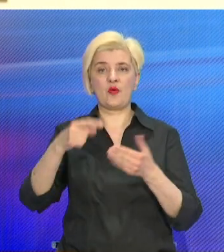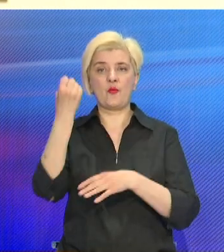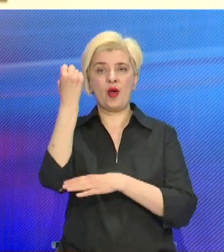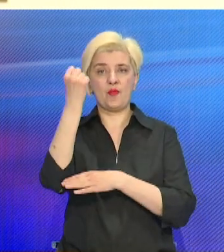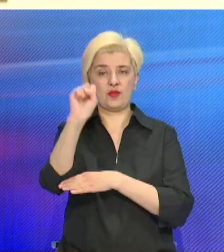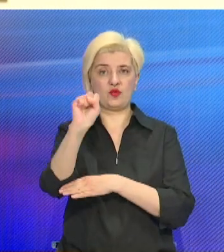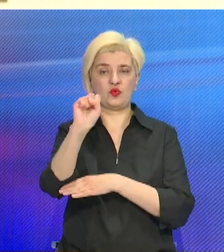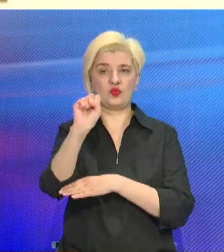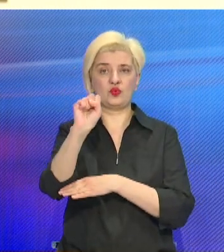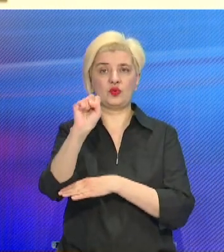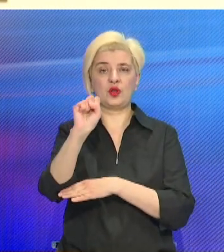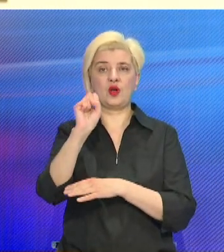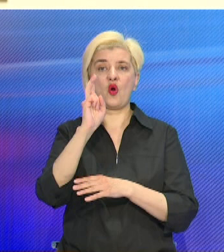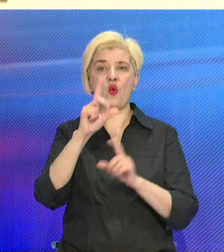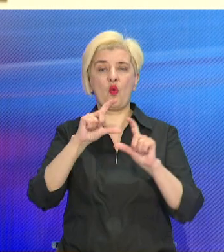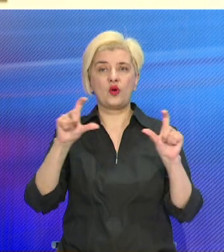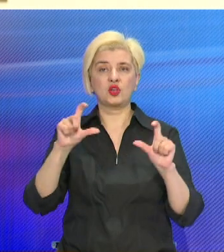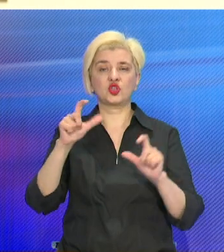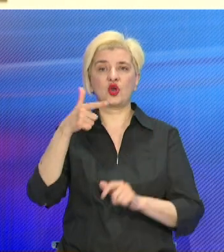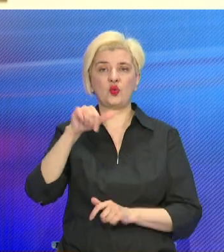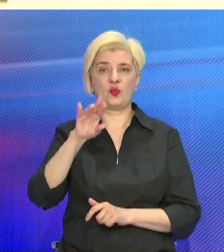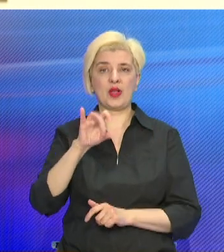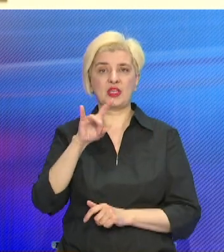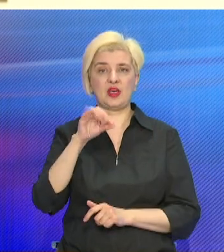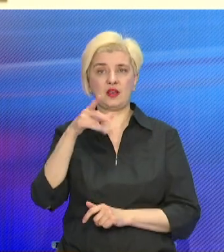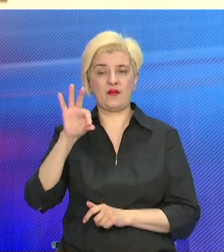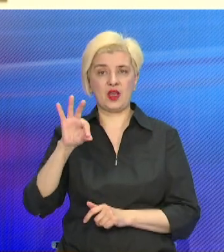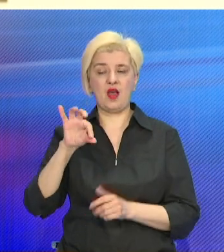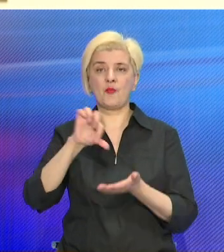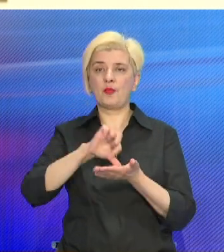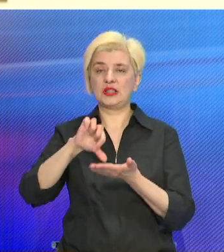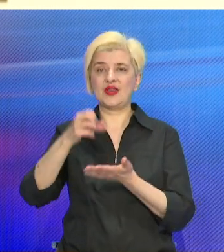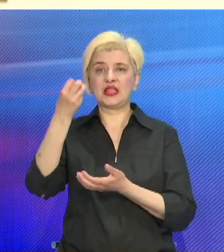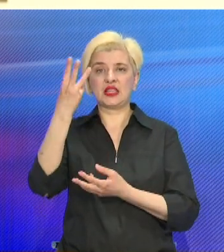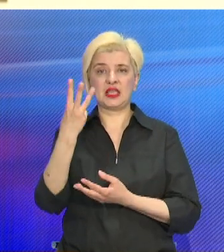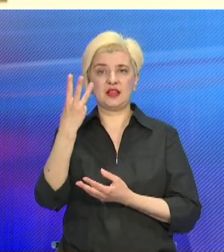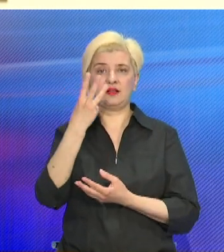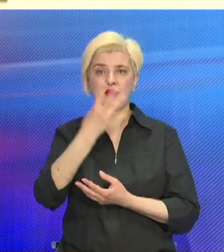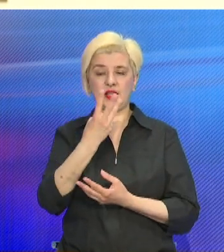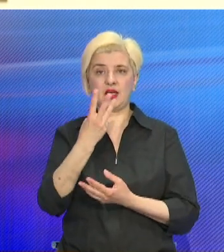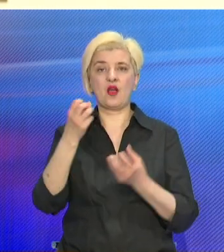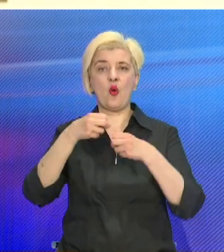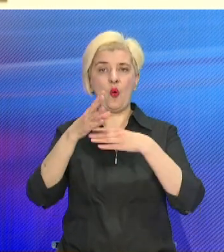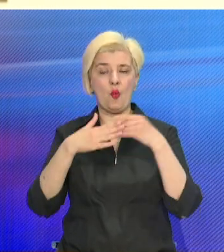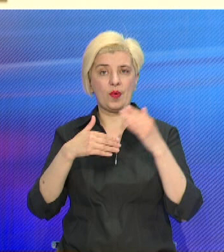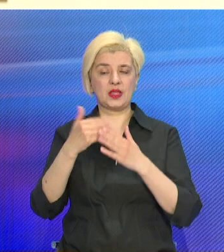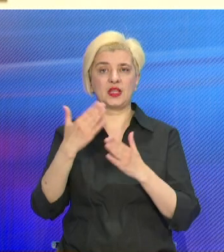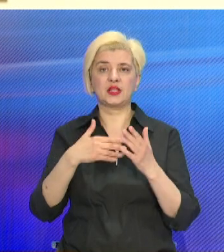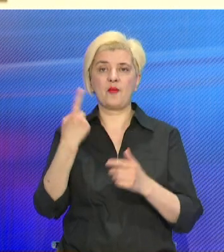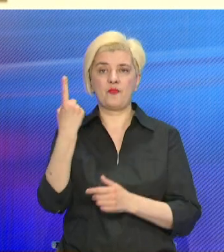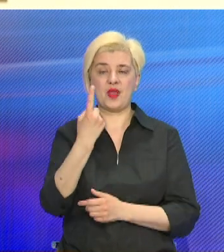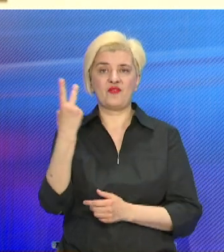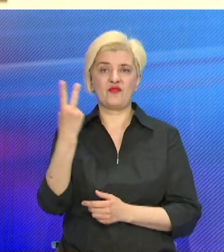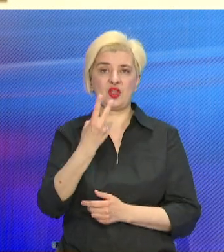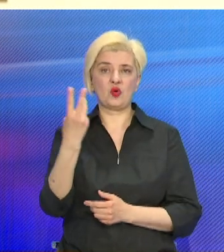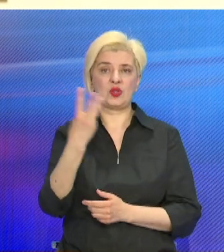победу колледжа гуманитарного. Они представляли 3 компетенции, в 3 компетенциях победы. Первое, второе,